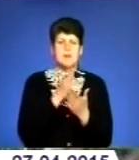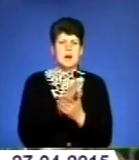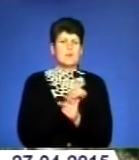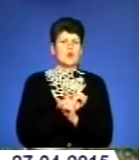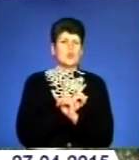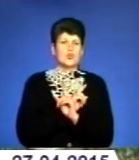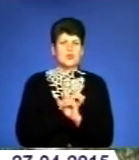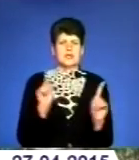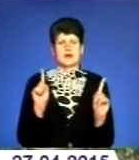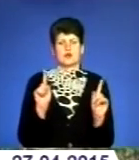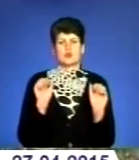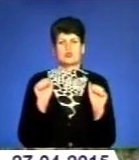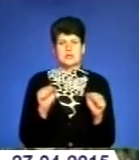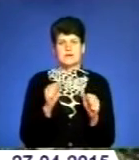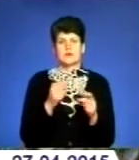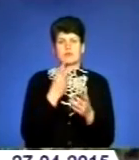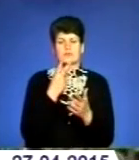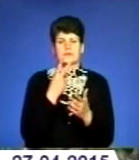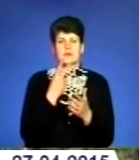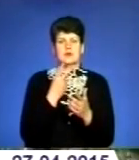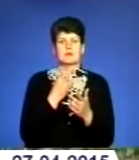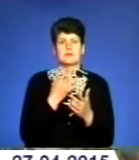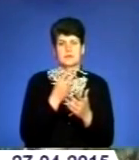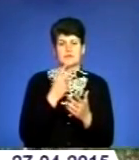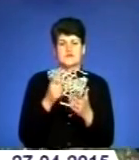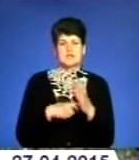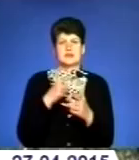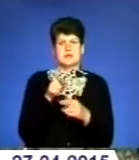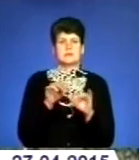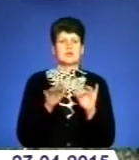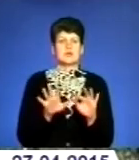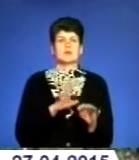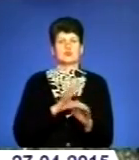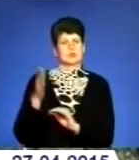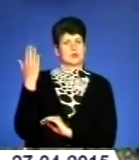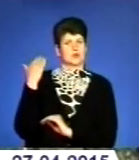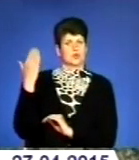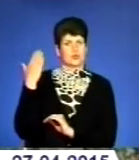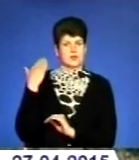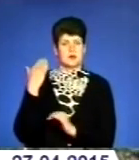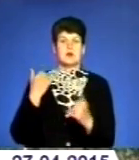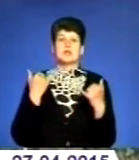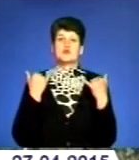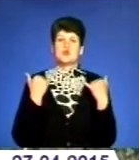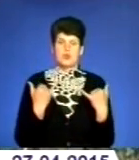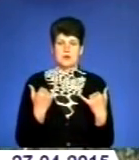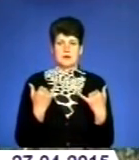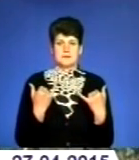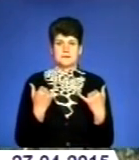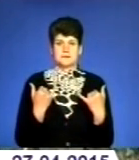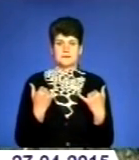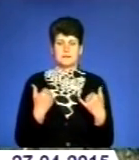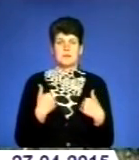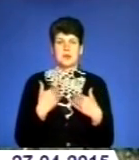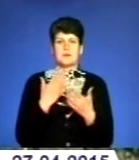можливість відкрити для себе ті події котрі були тоді але сьогодні